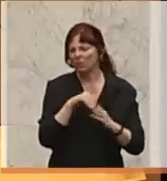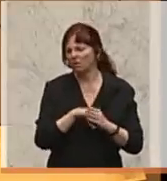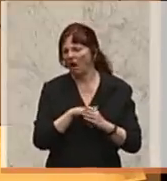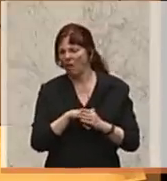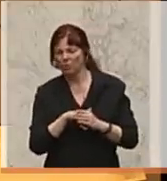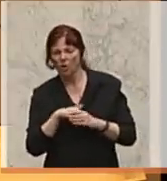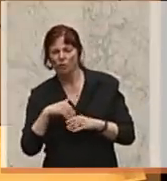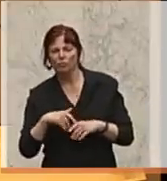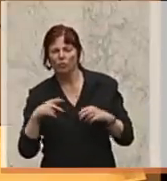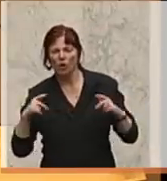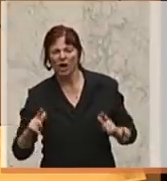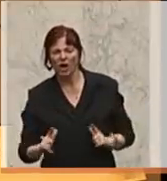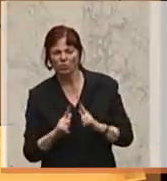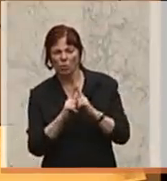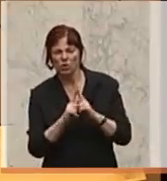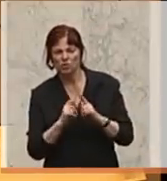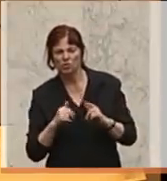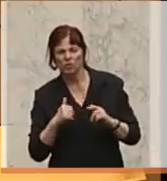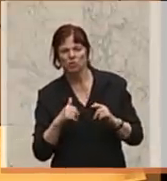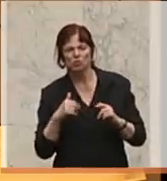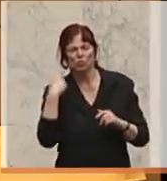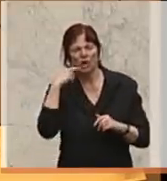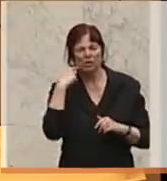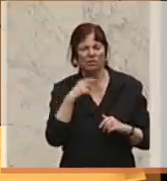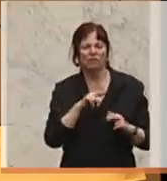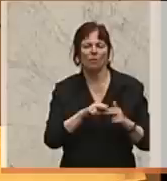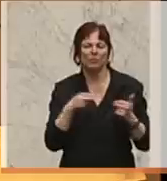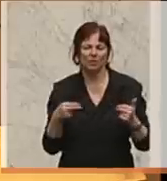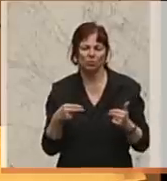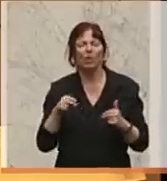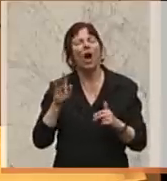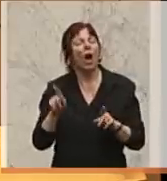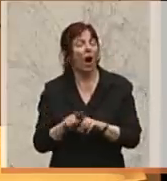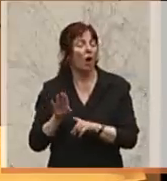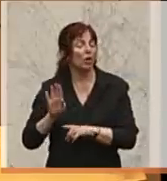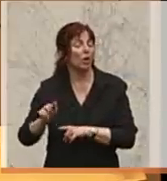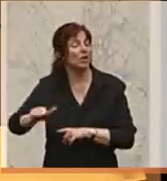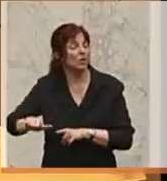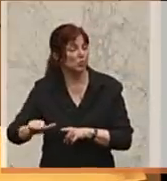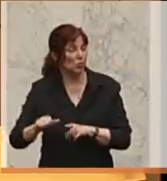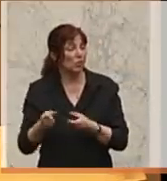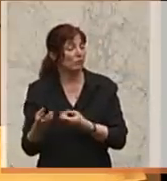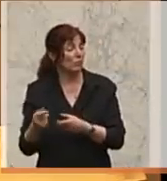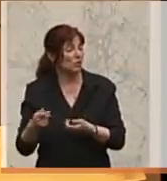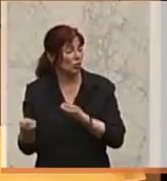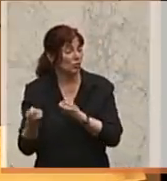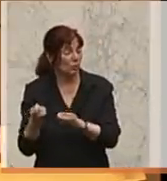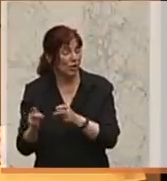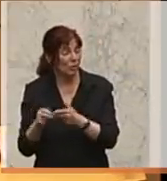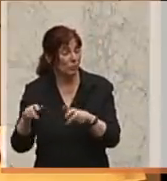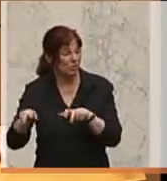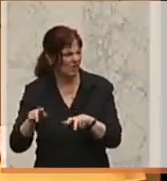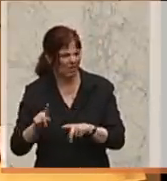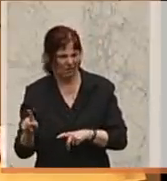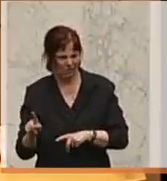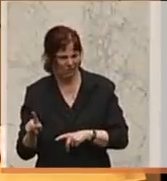die Informationspolitik der Bundesregierung spricht. Aber das war auch nicht der Schwerpunkt der Anfrage, sondern der Schwerpunkt geht